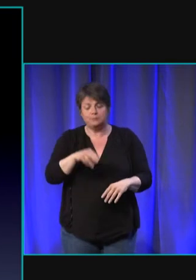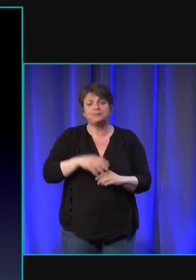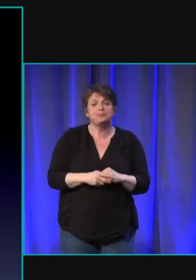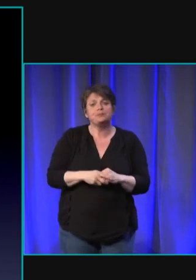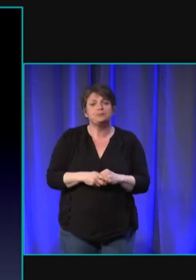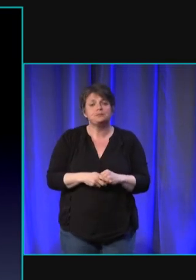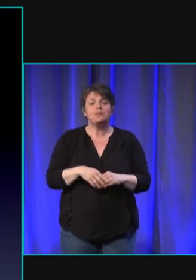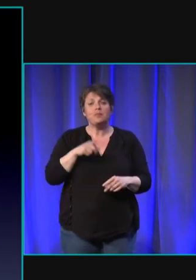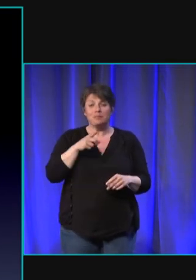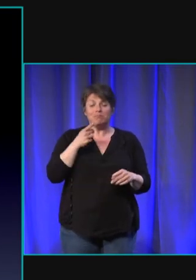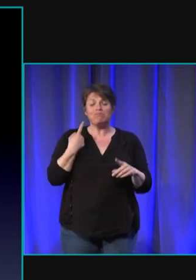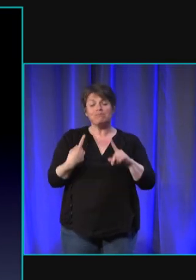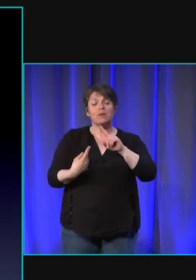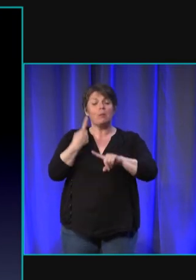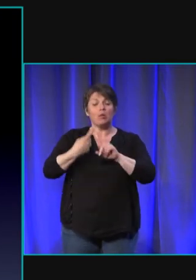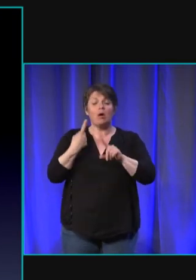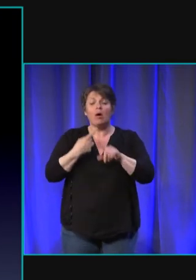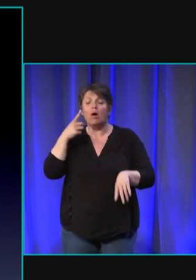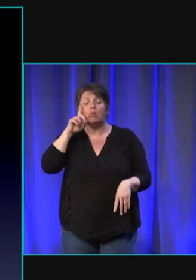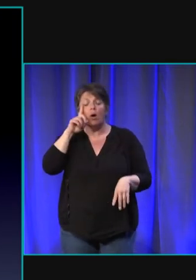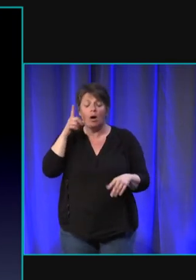Alors ça, c'est important parce que lorsque vous voulez